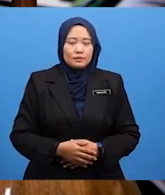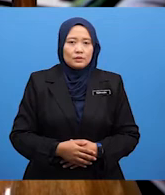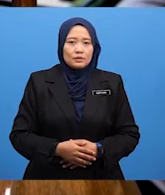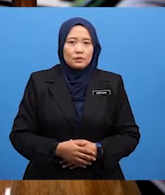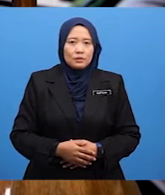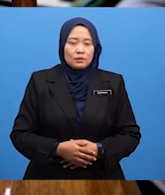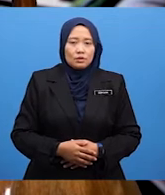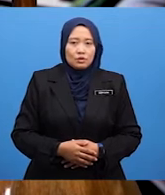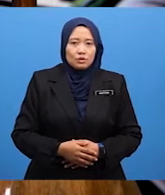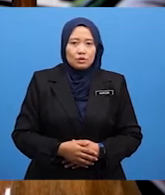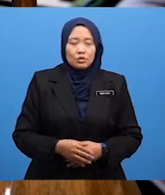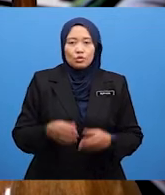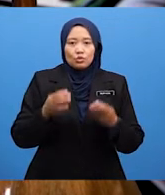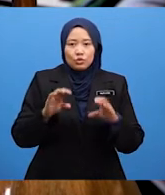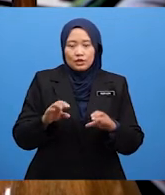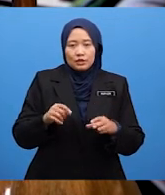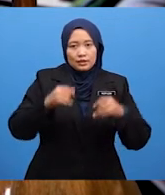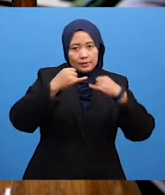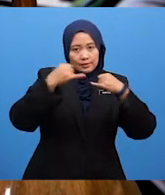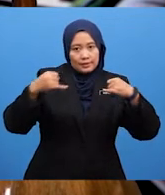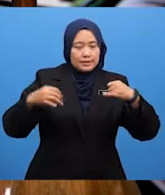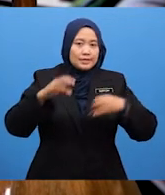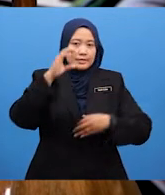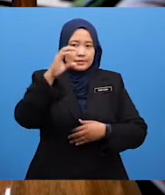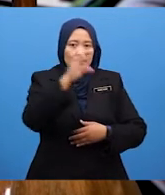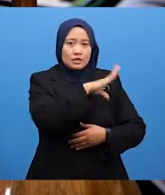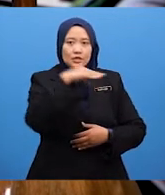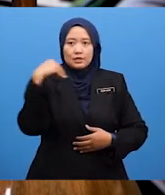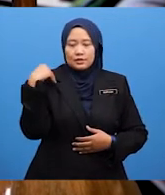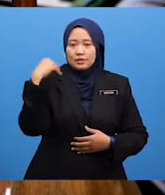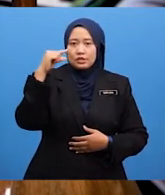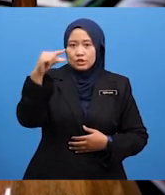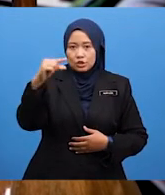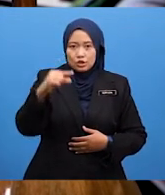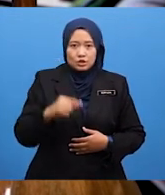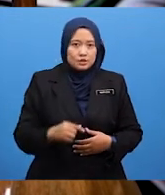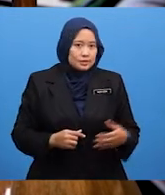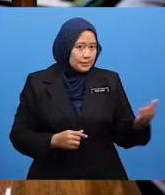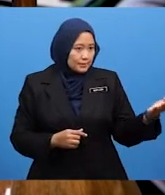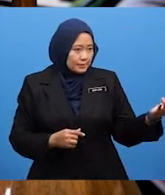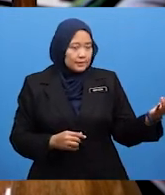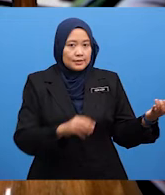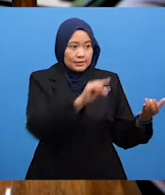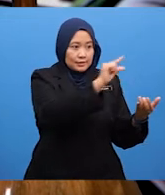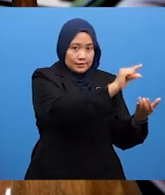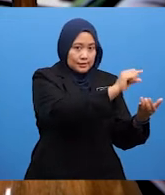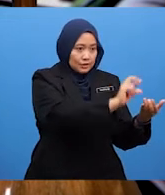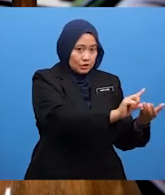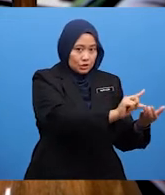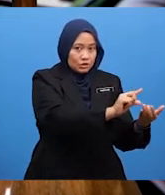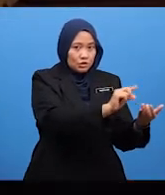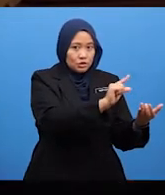dua tali, iaitu tali C dan G. Jadi sekarang Haziq tolong petik petikan ke bawah tali G dan kemudian pindah kepada tali